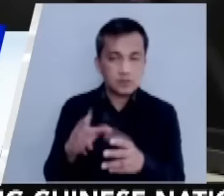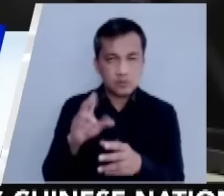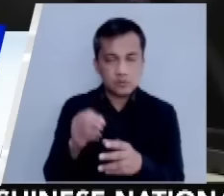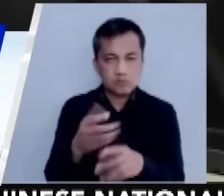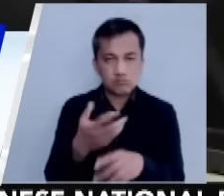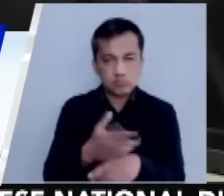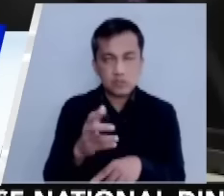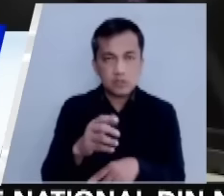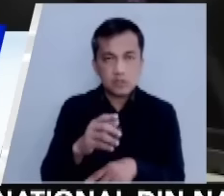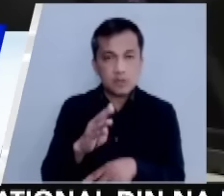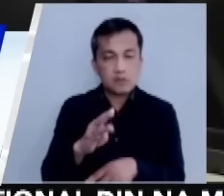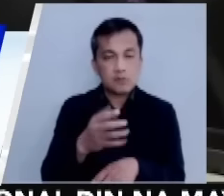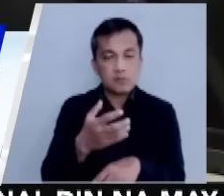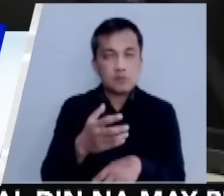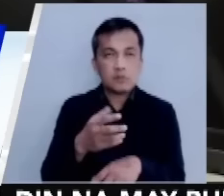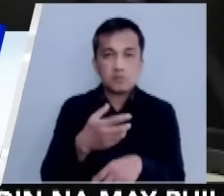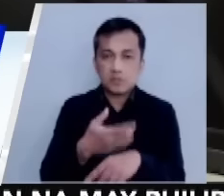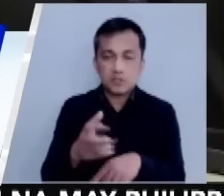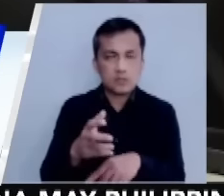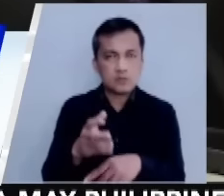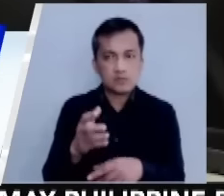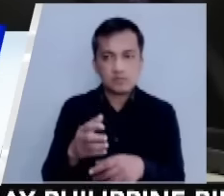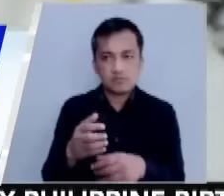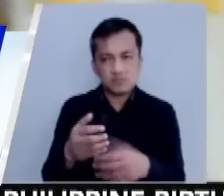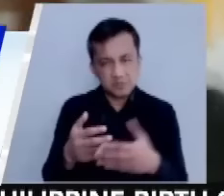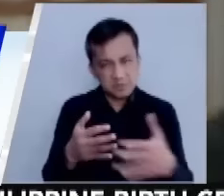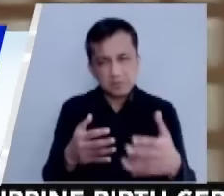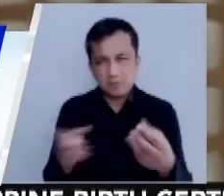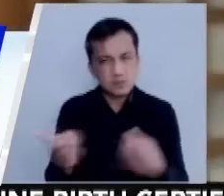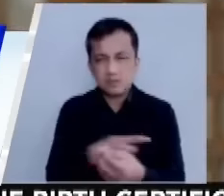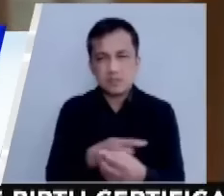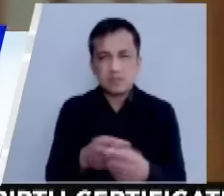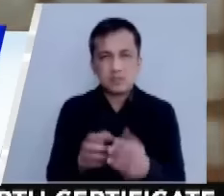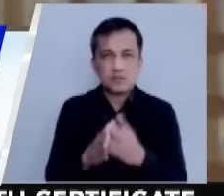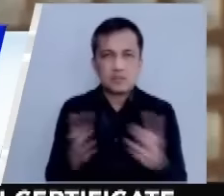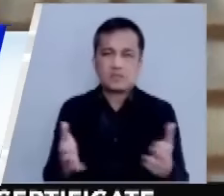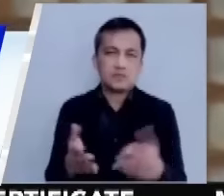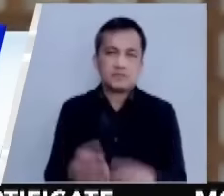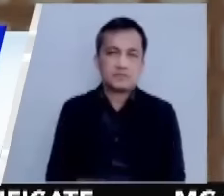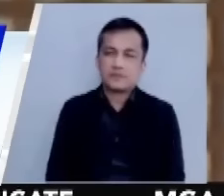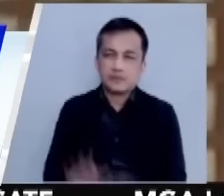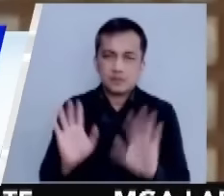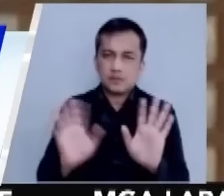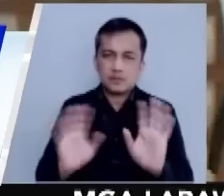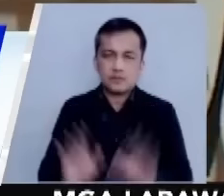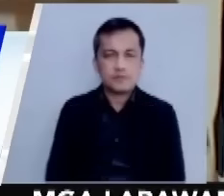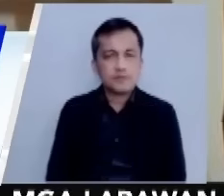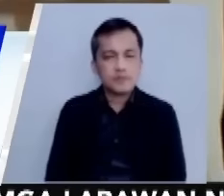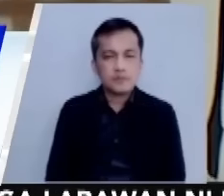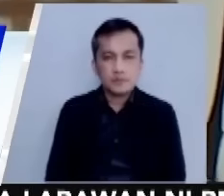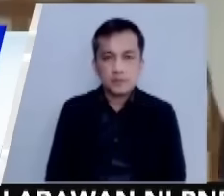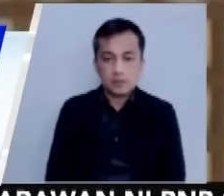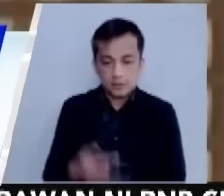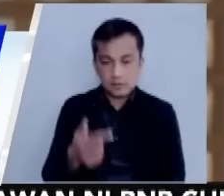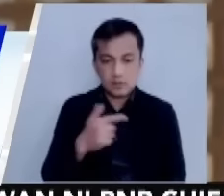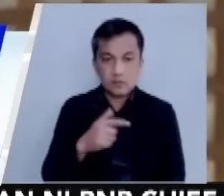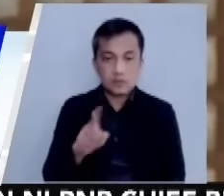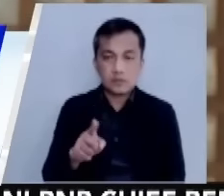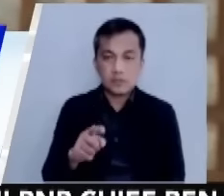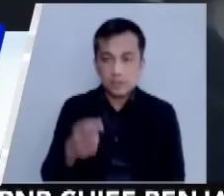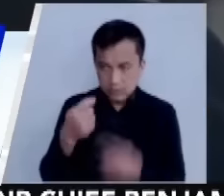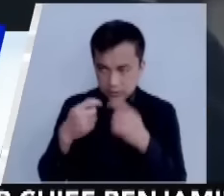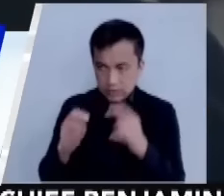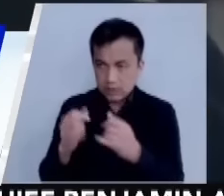whether it would amount to impeachment, masyadong malayo naman po yun. Sinusubukan pa naming kunan ng pahayag si Vice President Duterte at ang